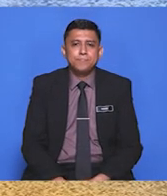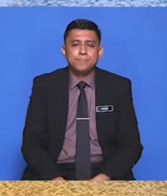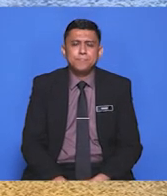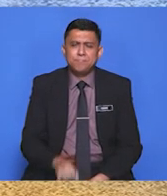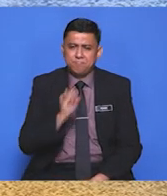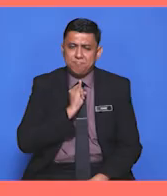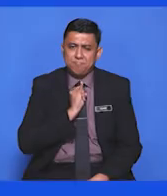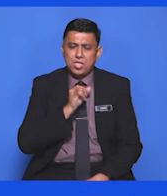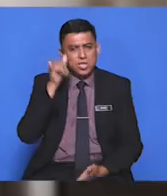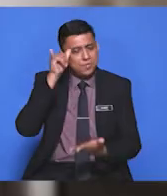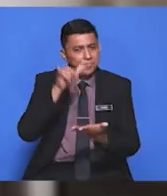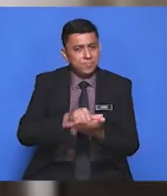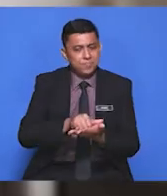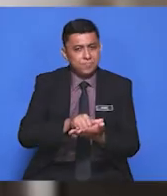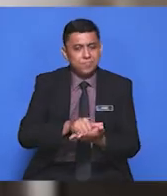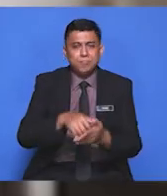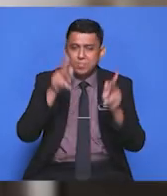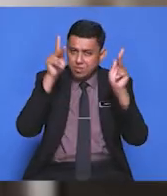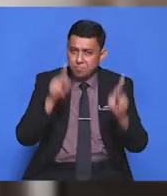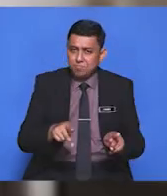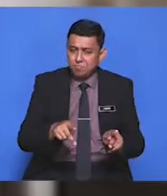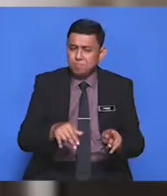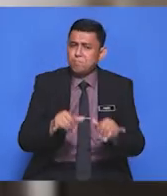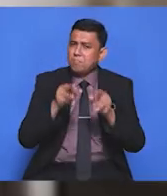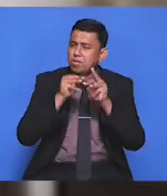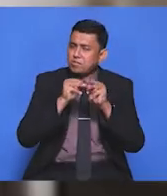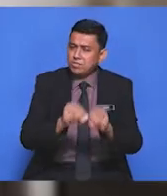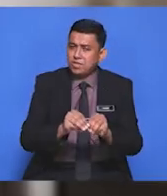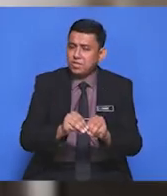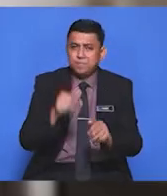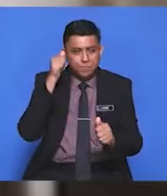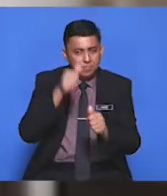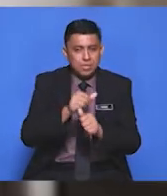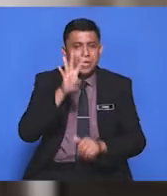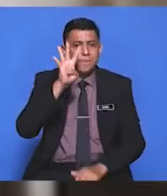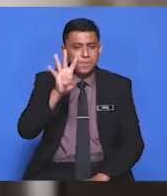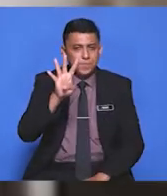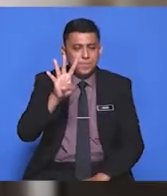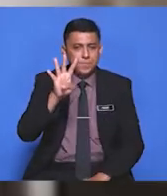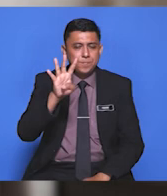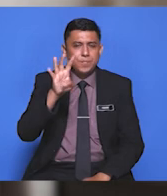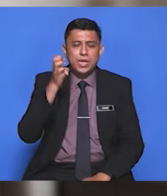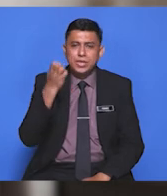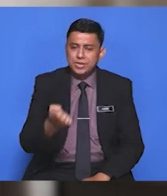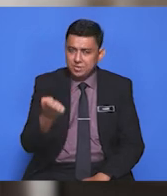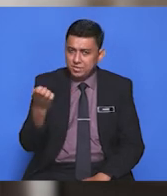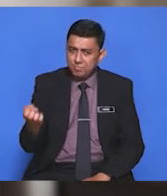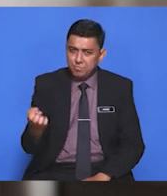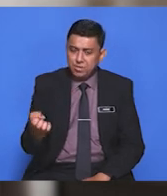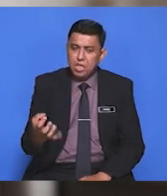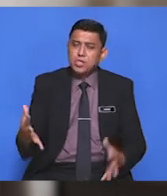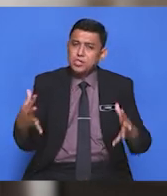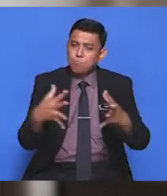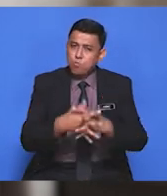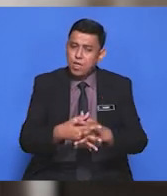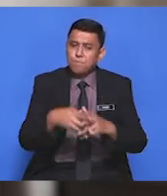Saya yakin pelajar semua masih ingat empat elemen dalam campuran